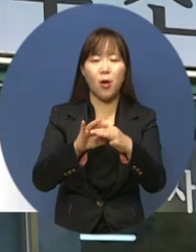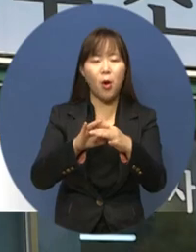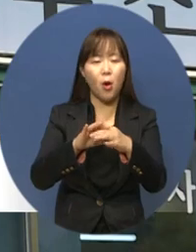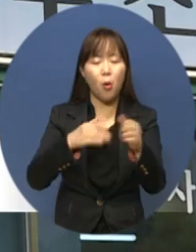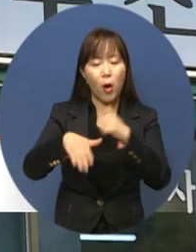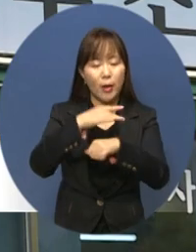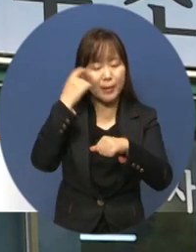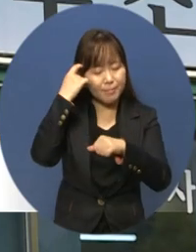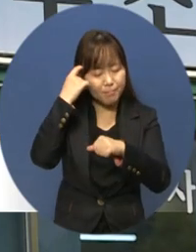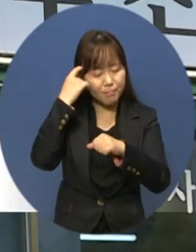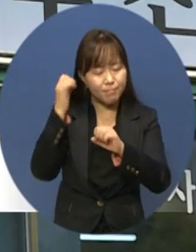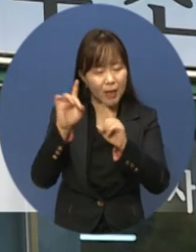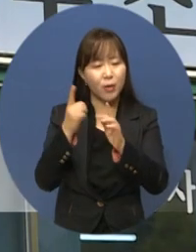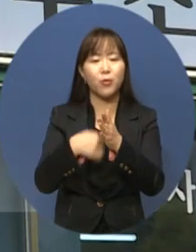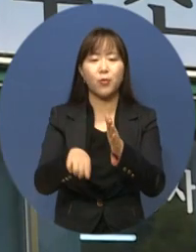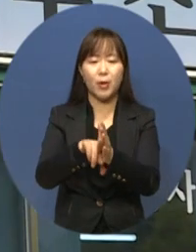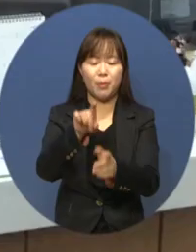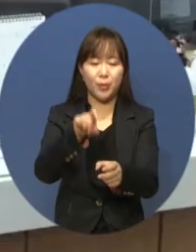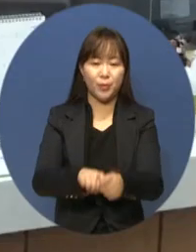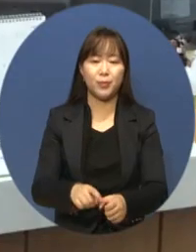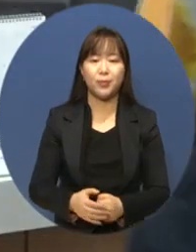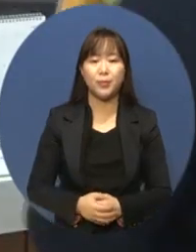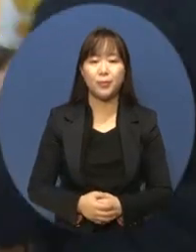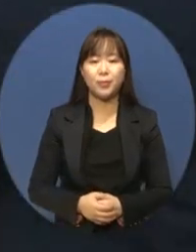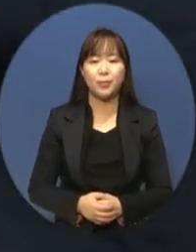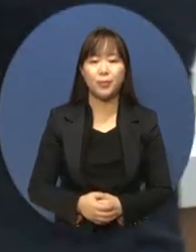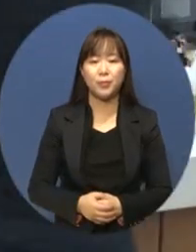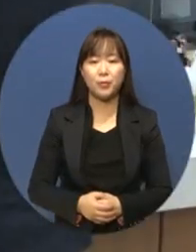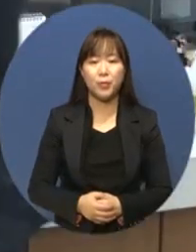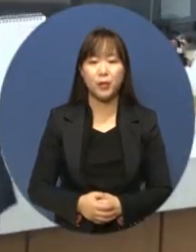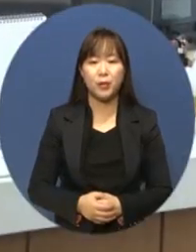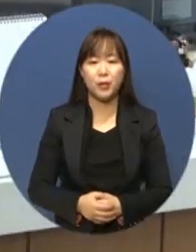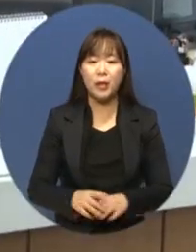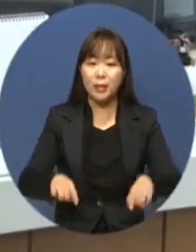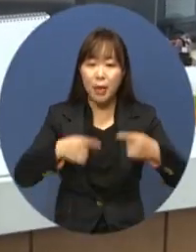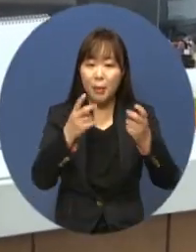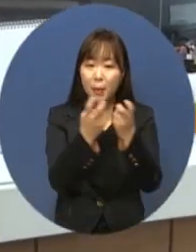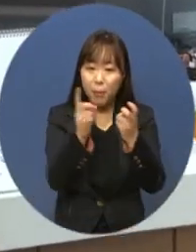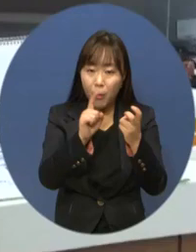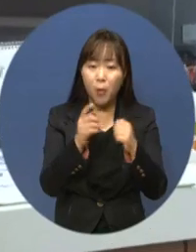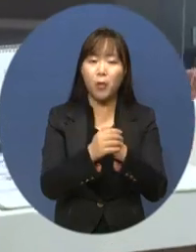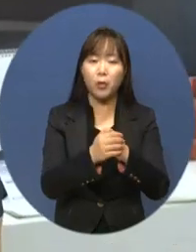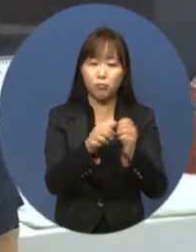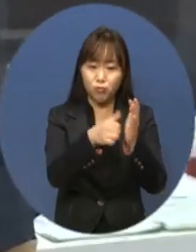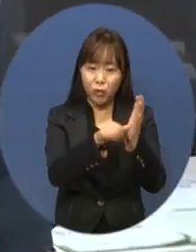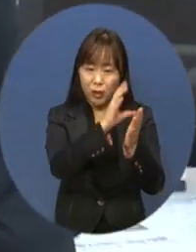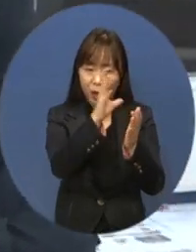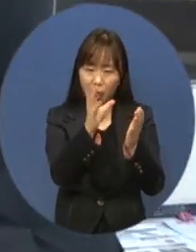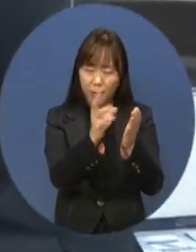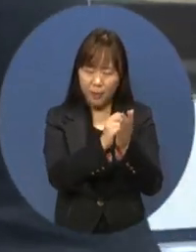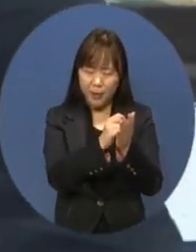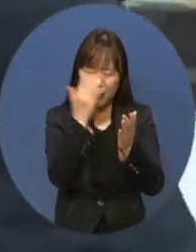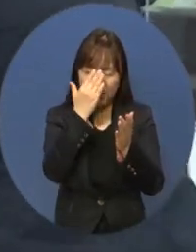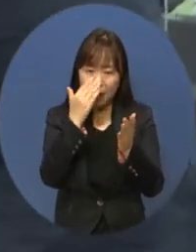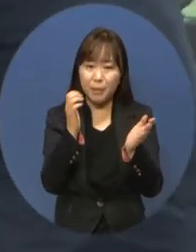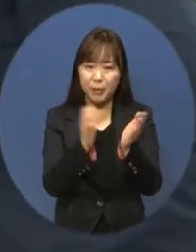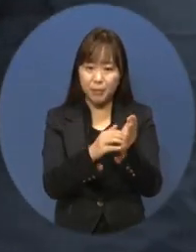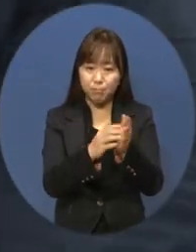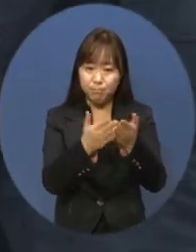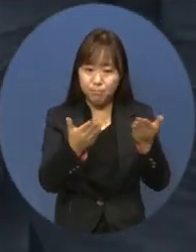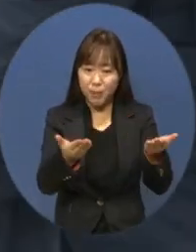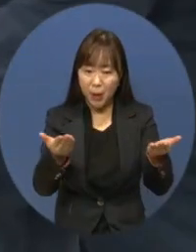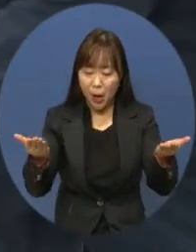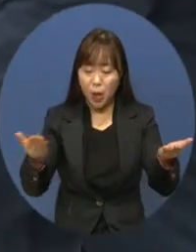환경의식 고취를 위해 추진되고 있습니다. 사업 참여 방법은 내용물을 비워 헹군 후 펼쳐서